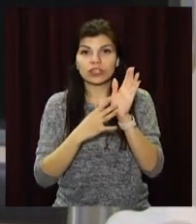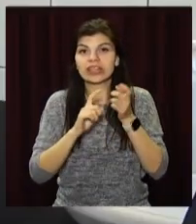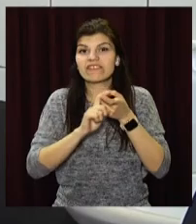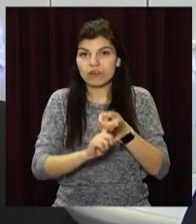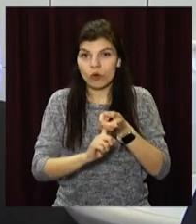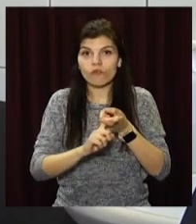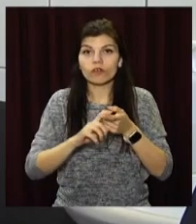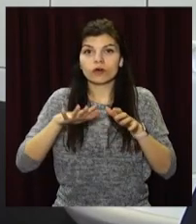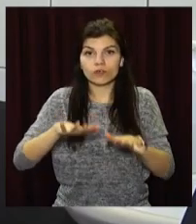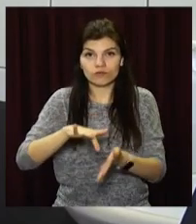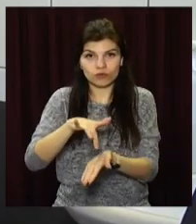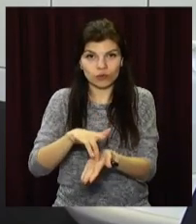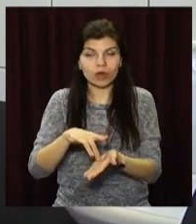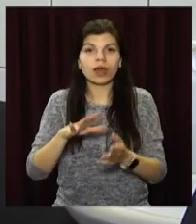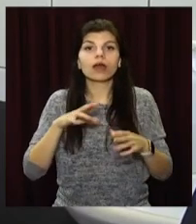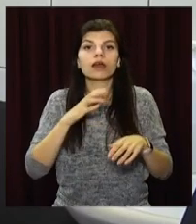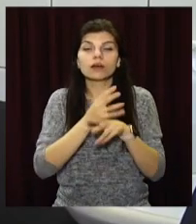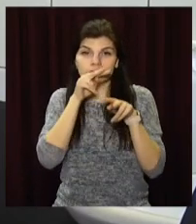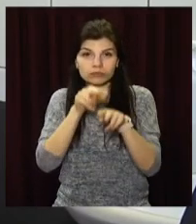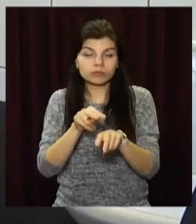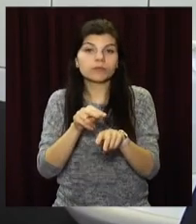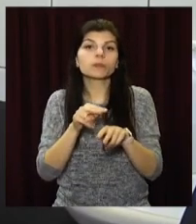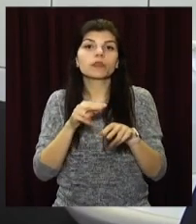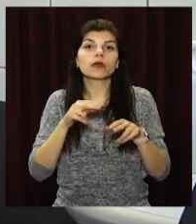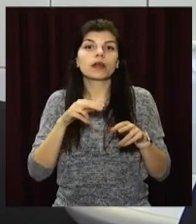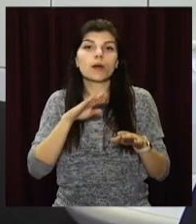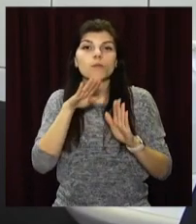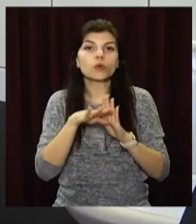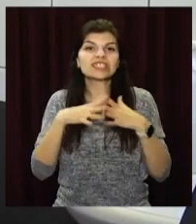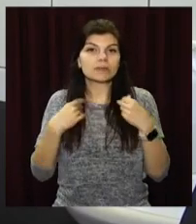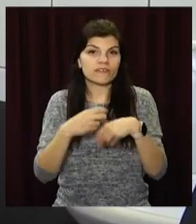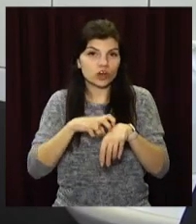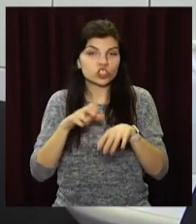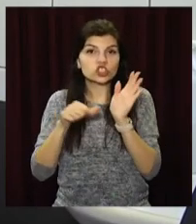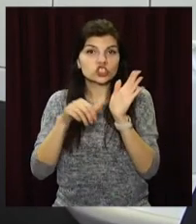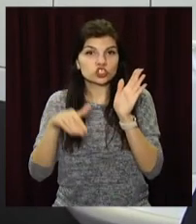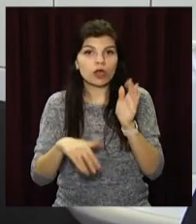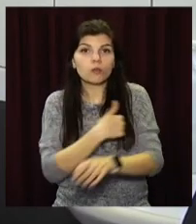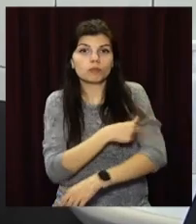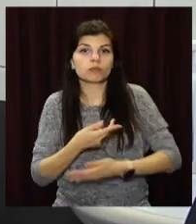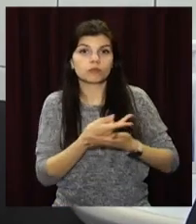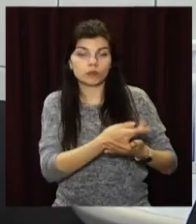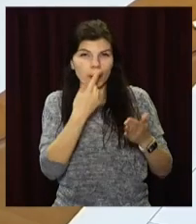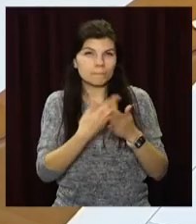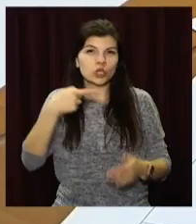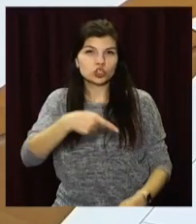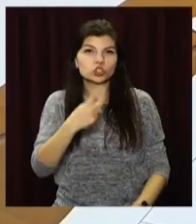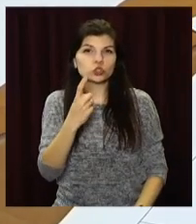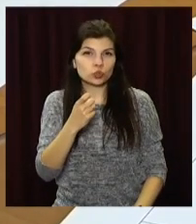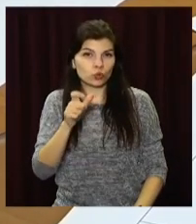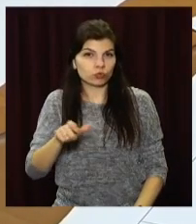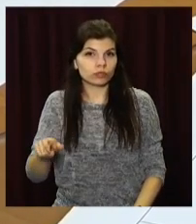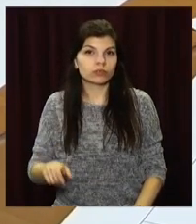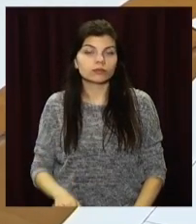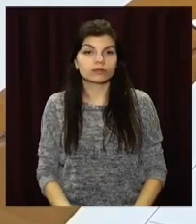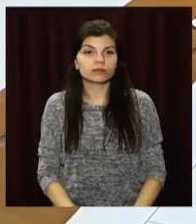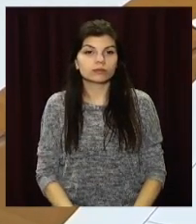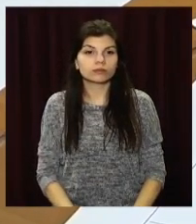інфікованих. Під наглядом сімейних лікарів нині майже 6 тисяч недужих, в стаціонарах перебувають понад 1100 пацієнтів.